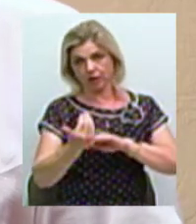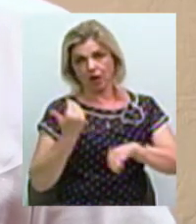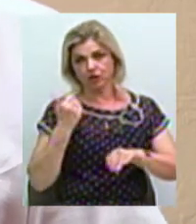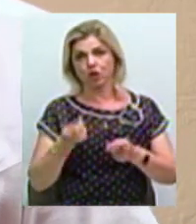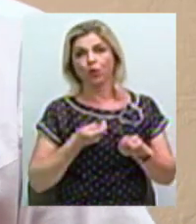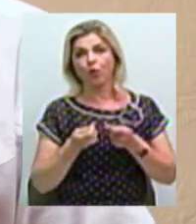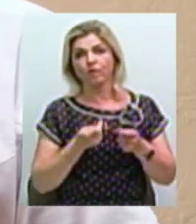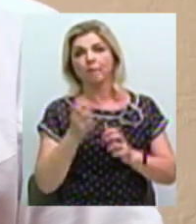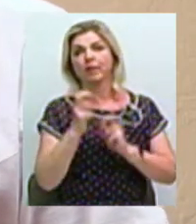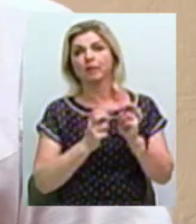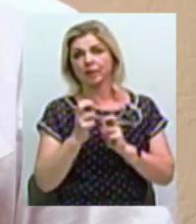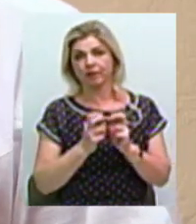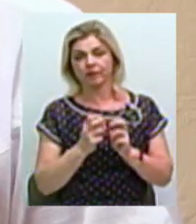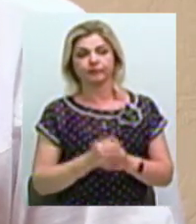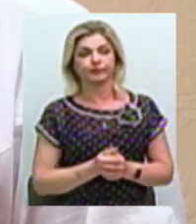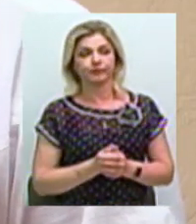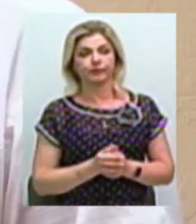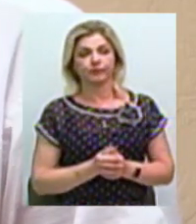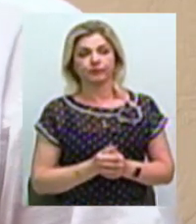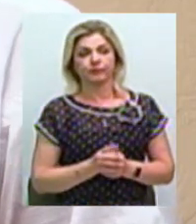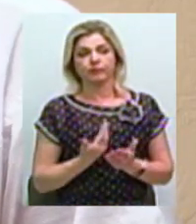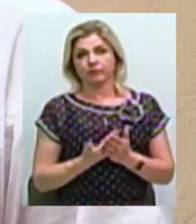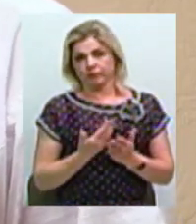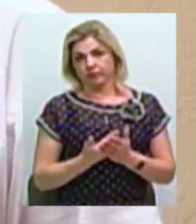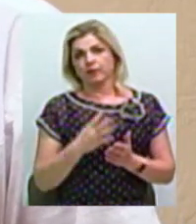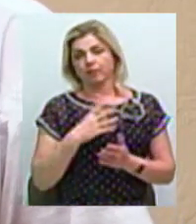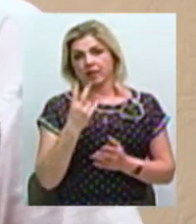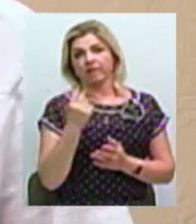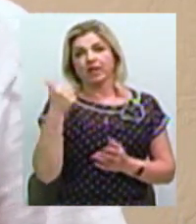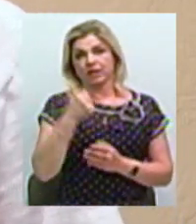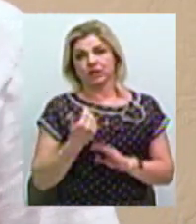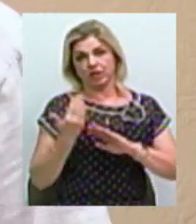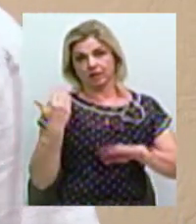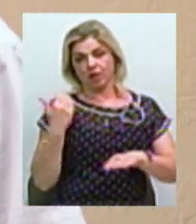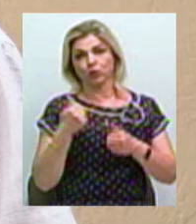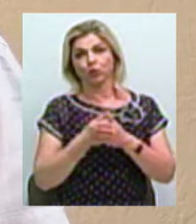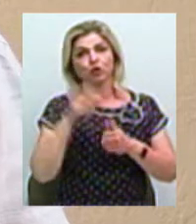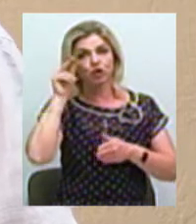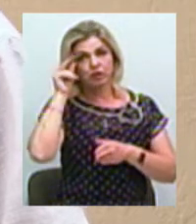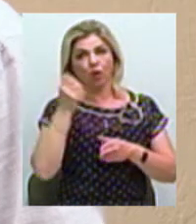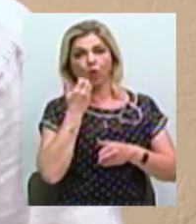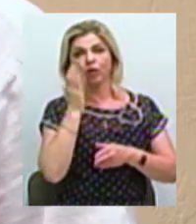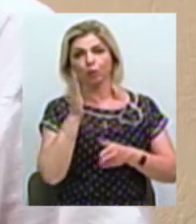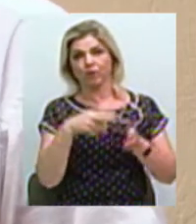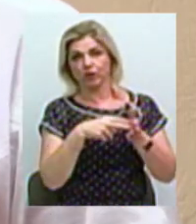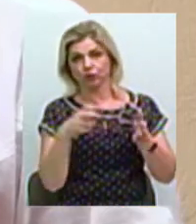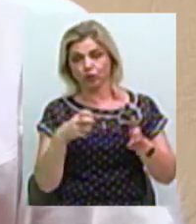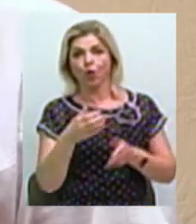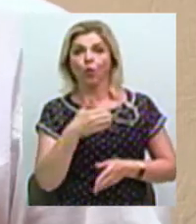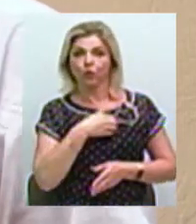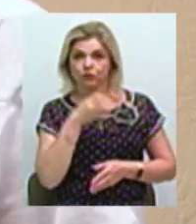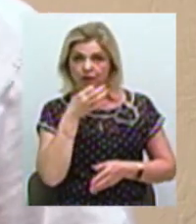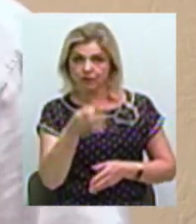керівництво підприємства КП «Гуртожиток». Це було понад 2 тижні до дати відключення. Хочу сказати,